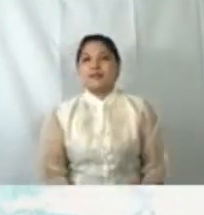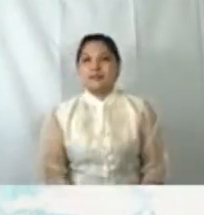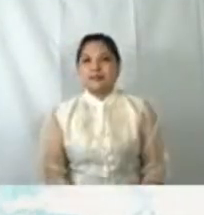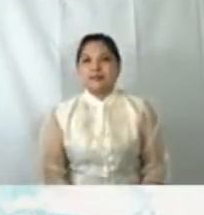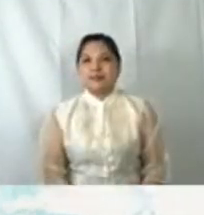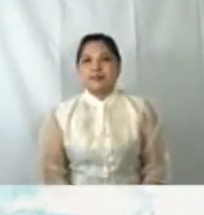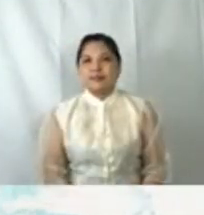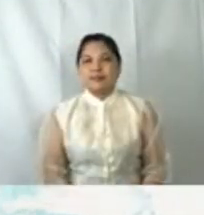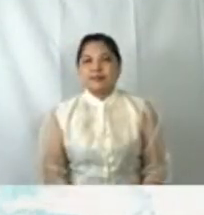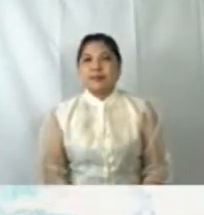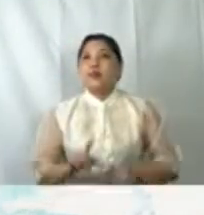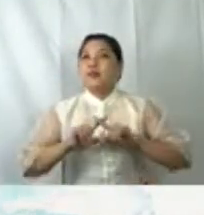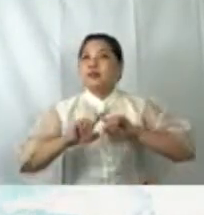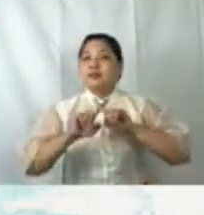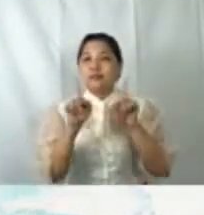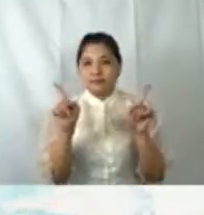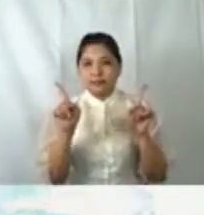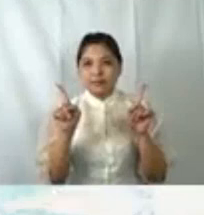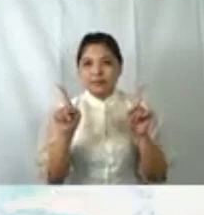Pero,